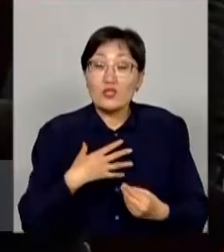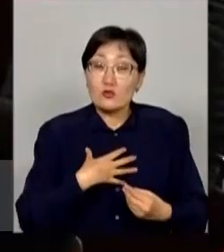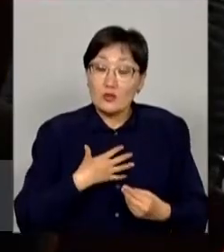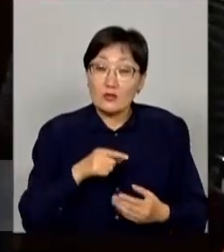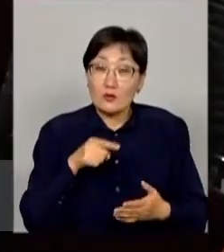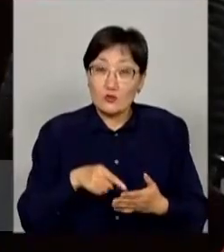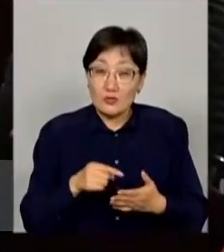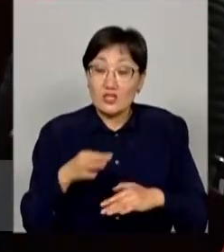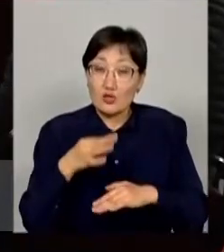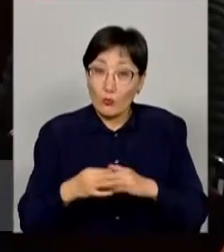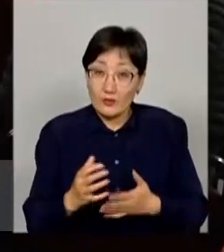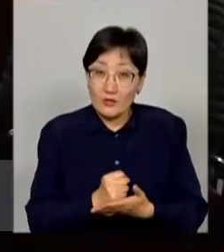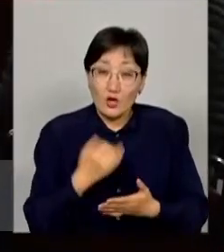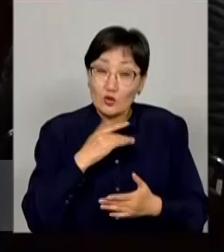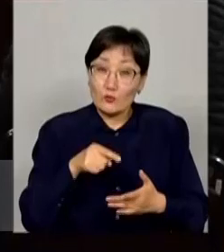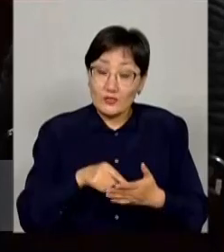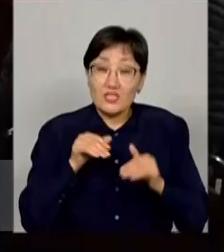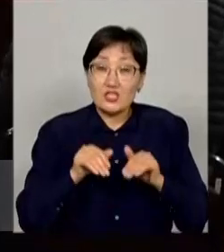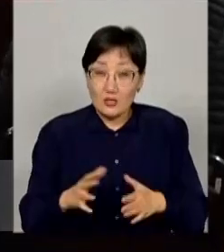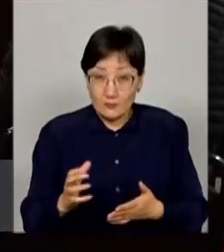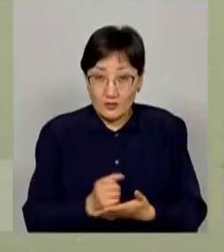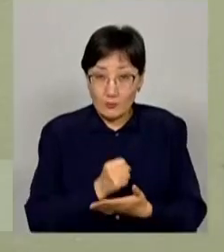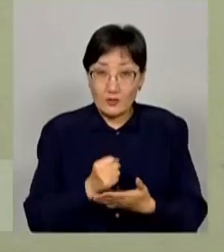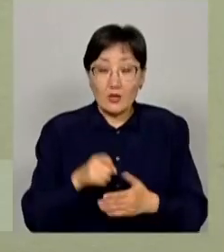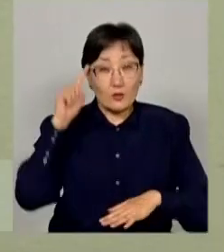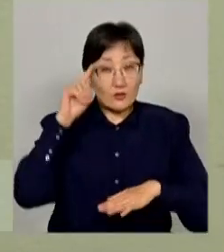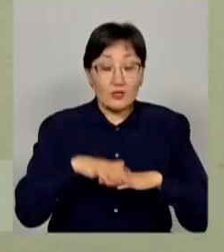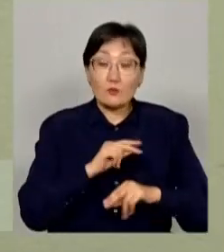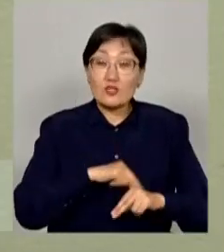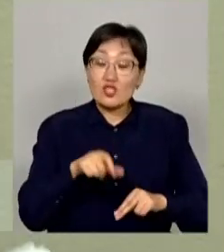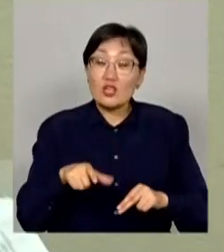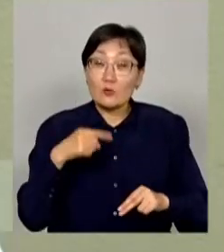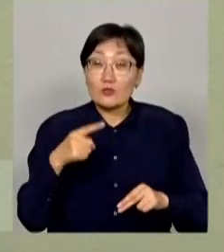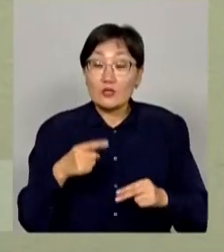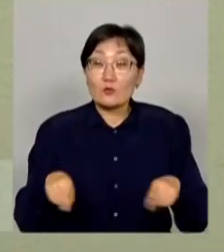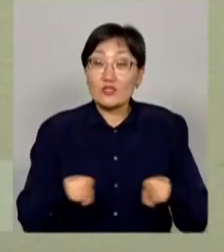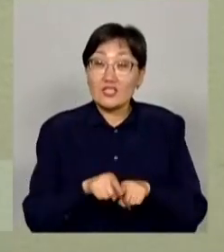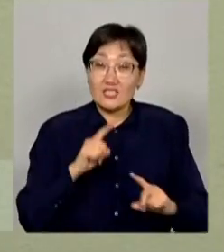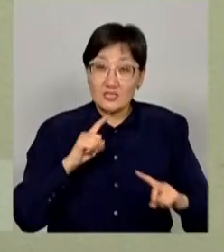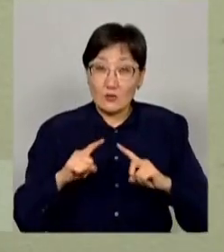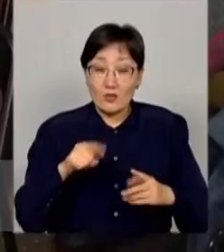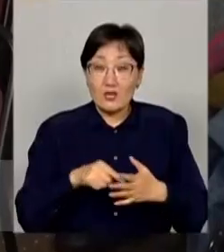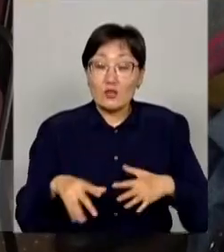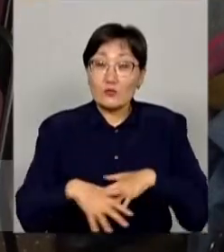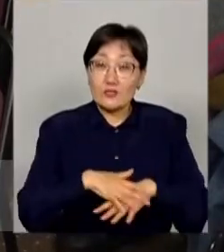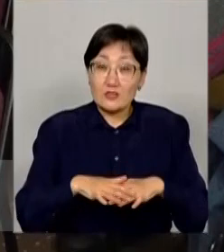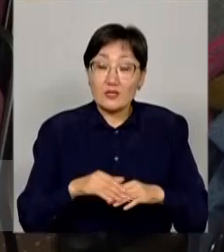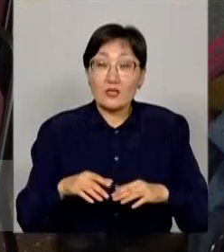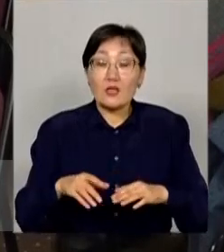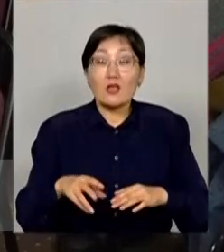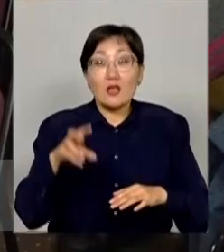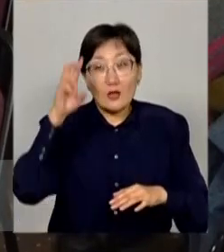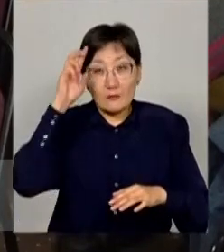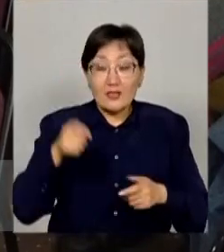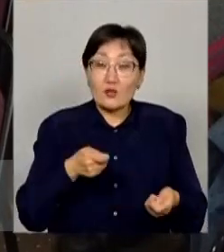сұрақтарына жауап алды. Көптеген мәселе шешімін тапты. Әкімдік қызметкерлерінің айтуынша, мұндай жиындар қала тұрғындары мен билік өкілдерінің